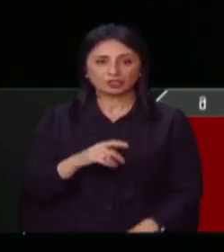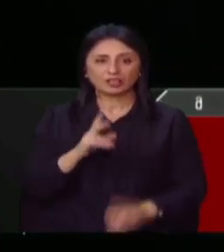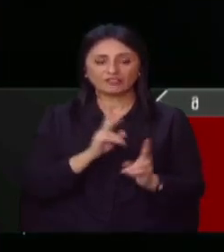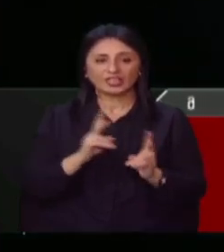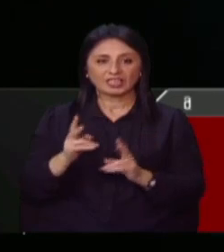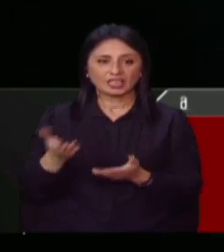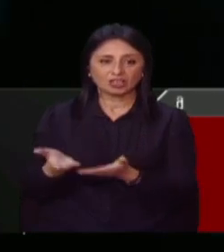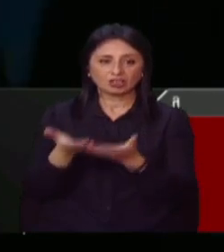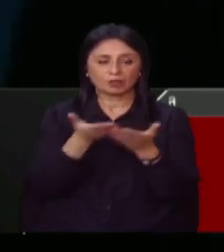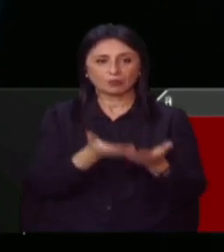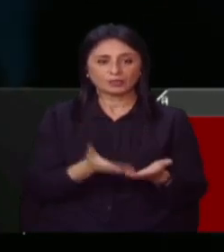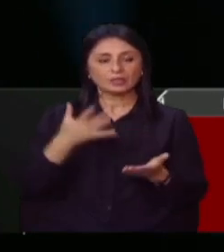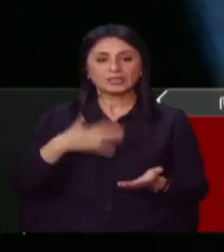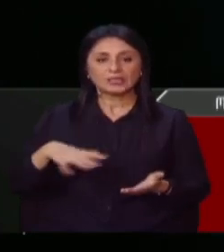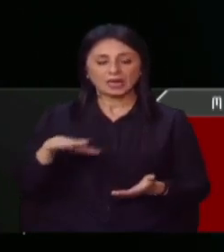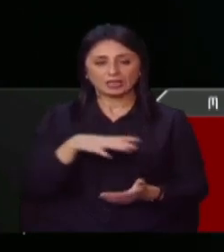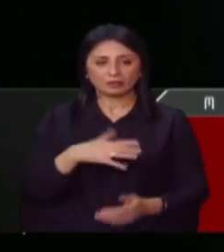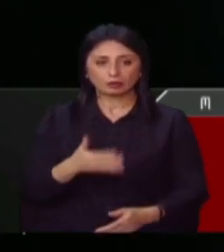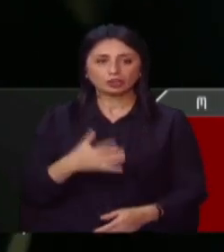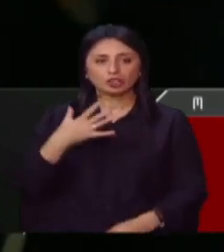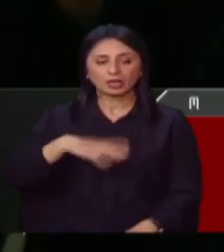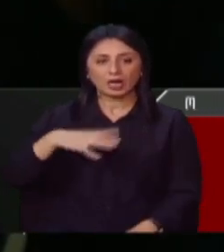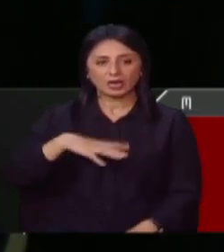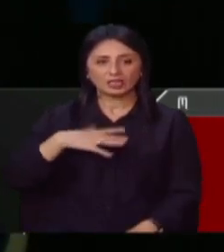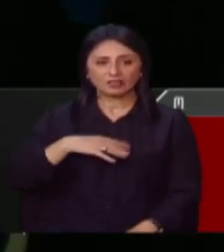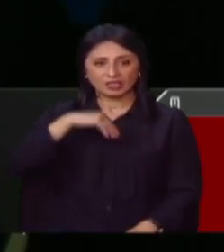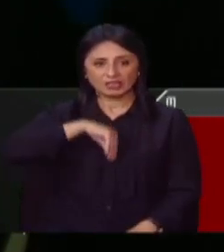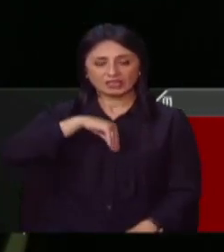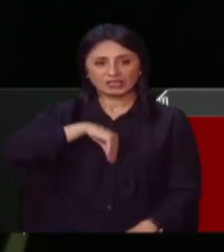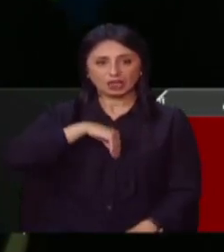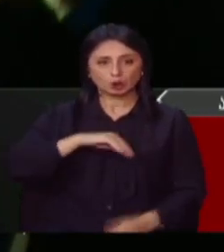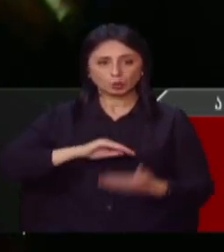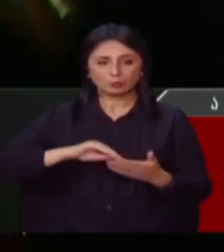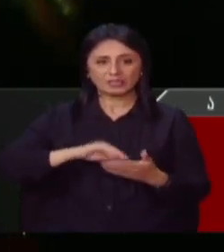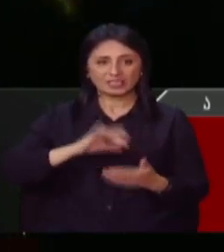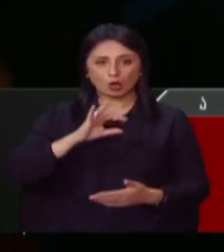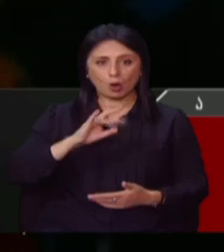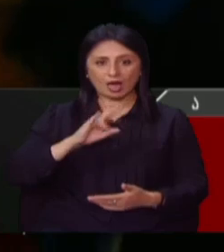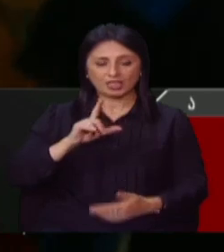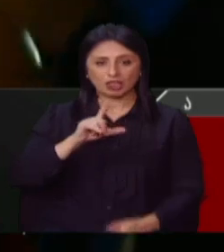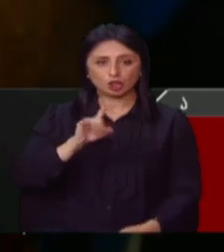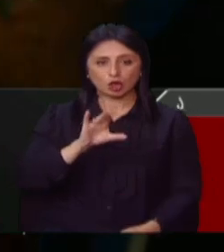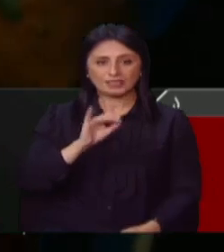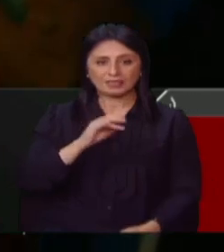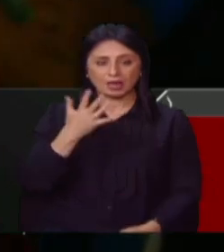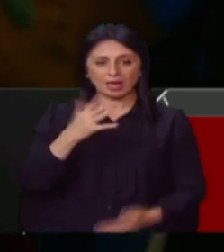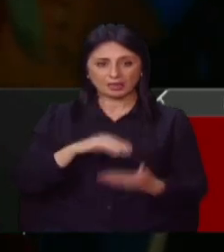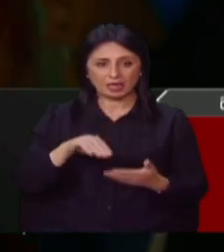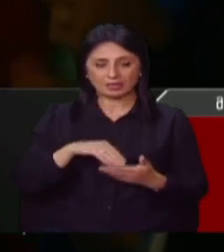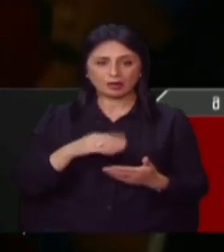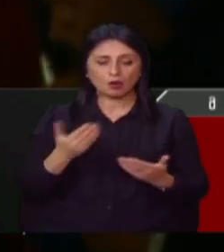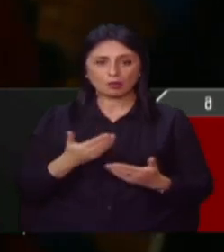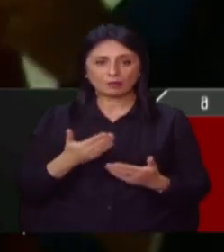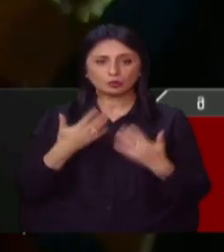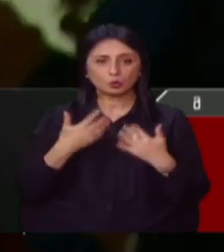vinaidan, chamobrzanda, sakartveloshi, kartveli, sasuliero, tserlis, Ioane Zosimes, khelnatseri,